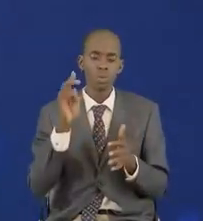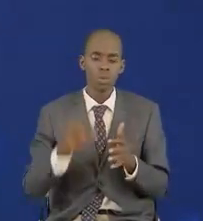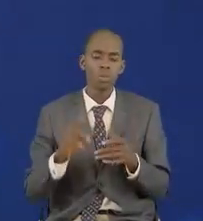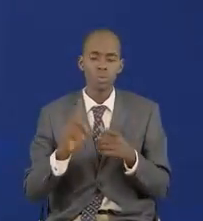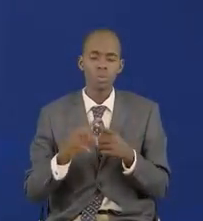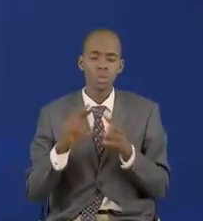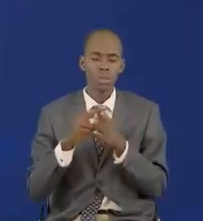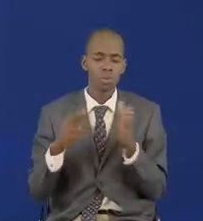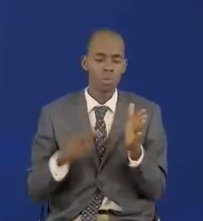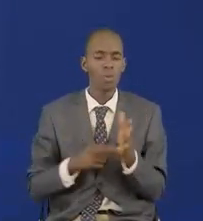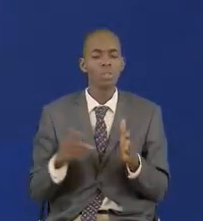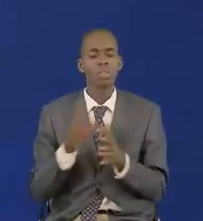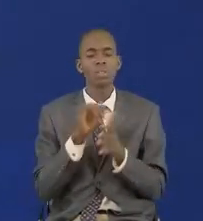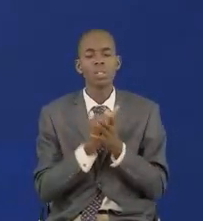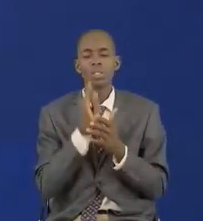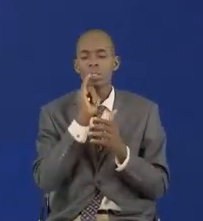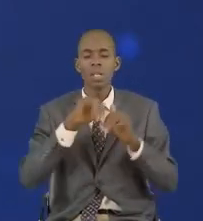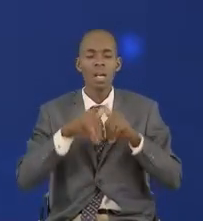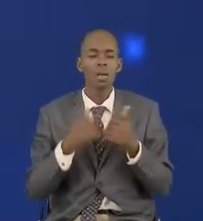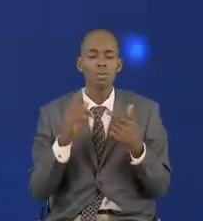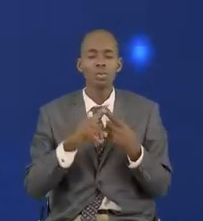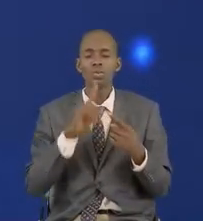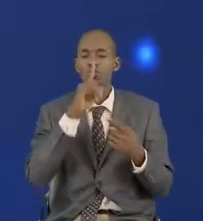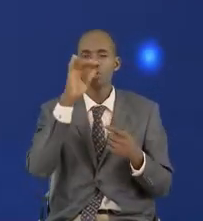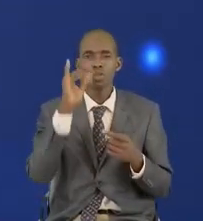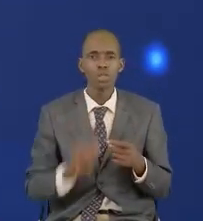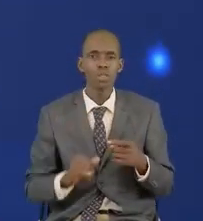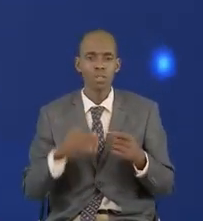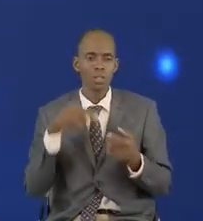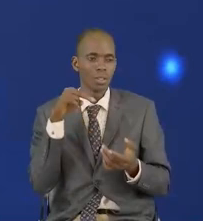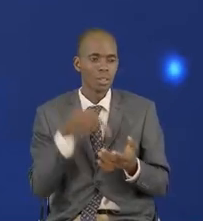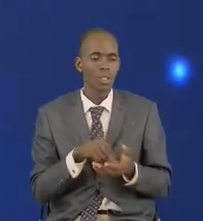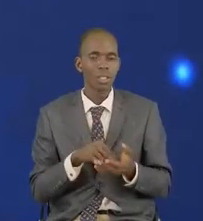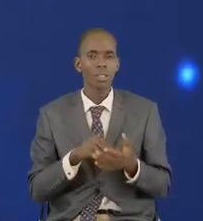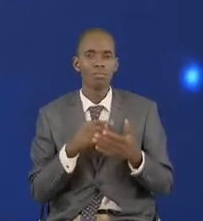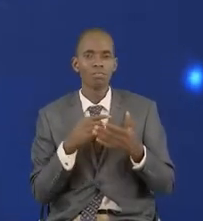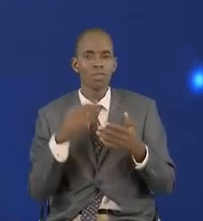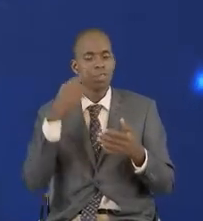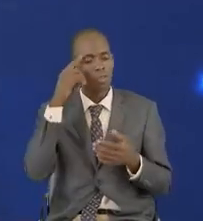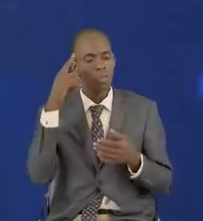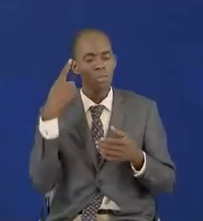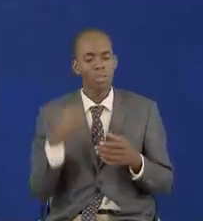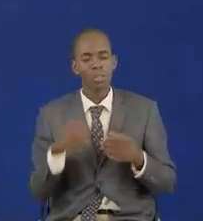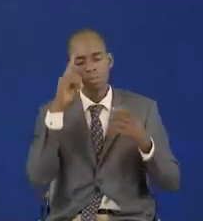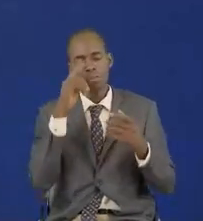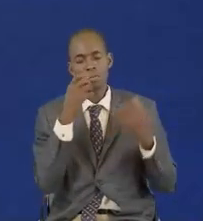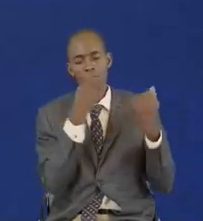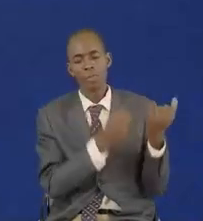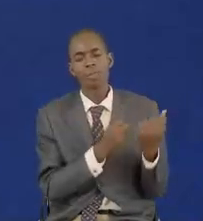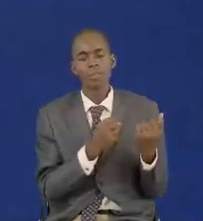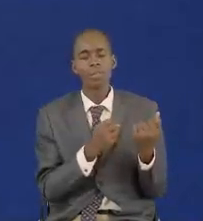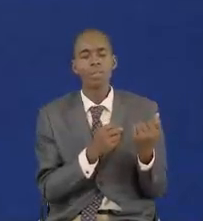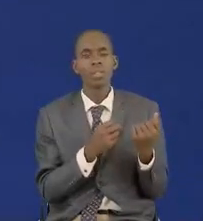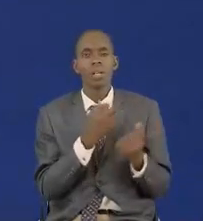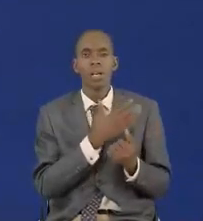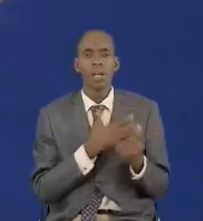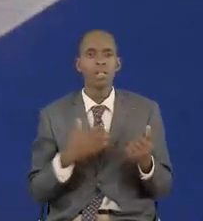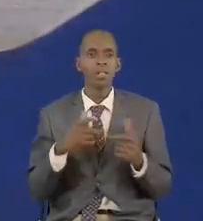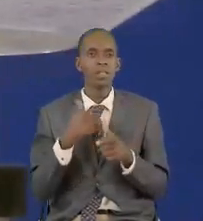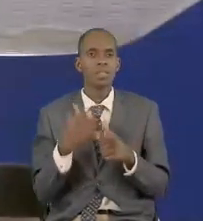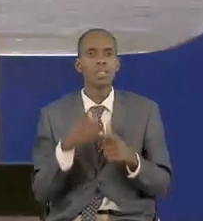rapporter c'est ça qui est combattre pour la foi qui a été transmise au sein une fois pour toute